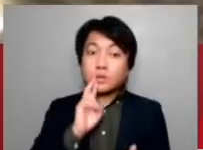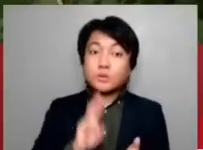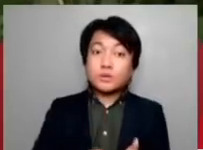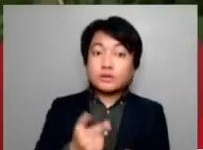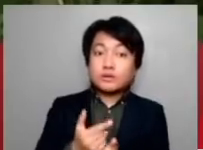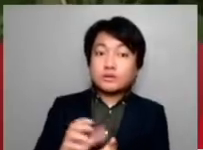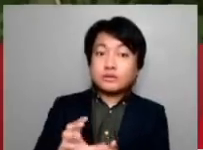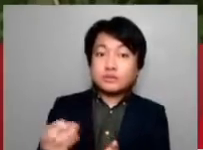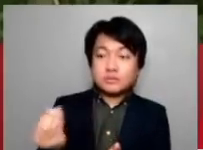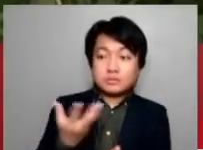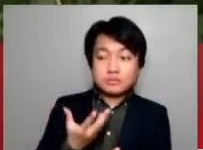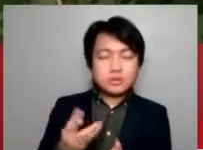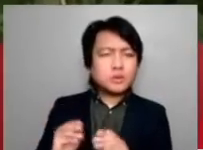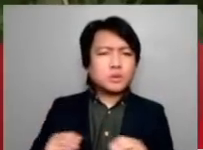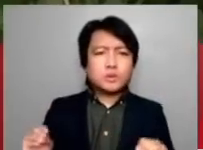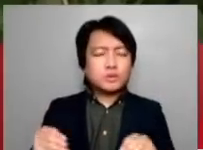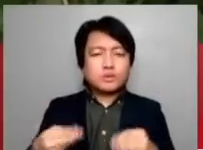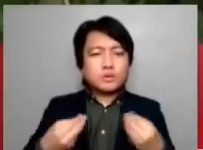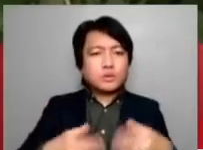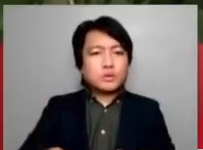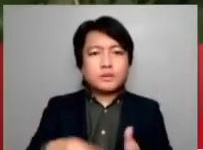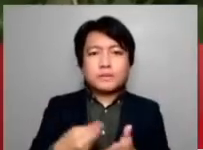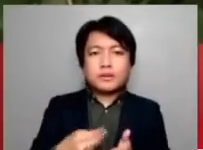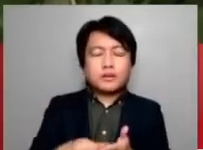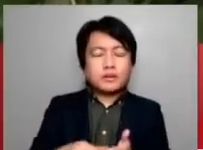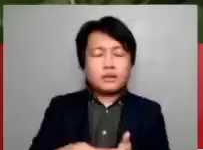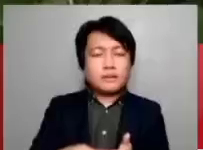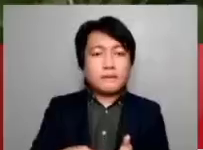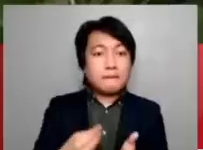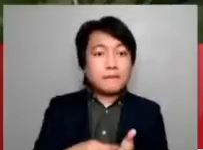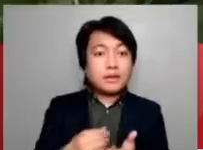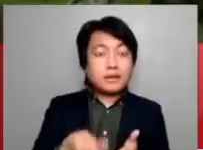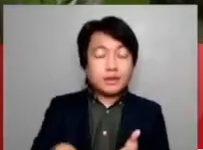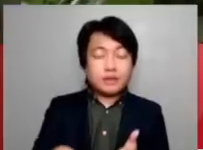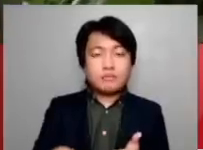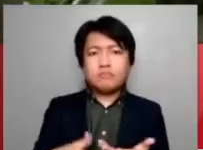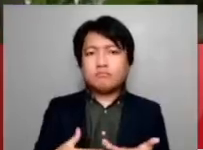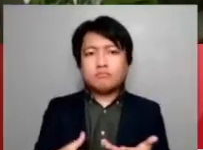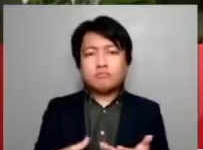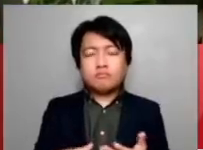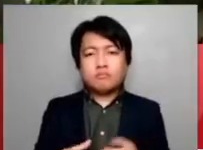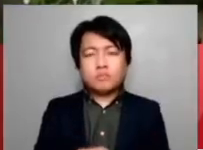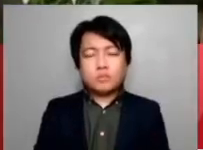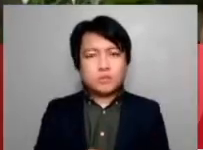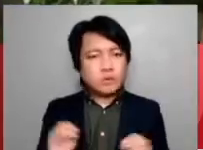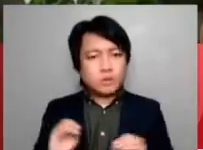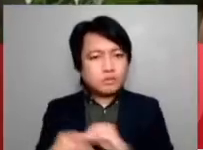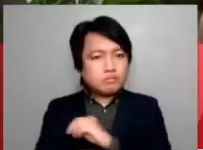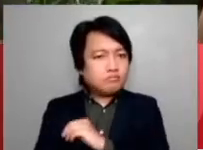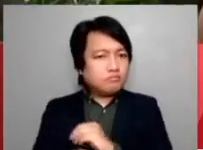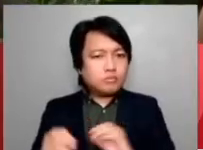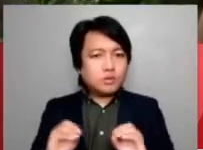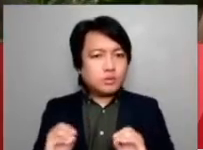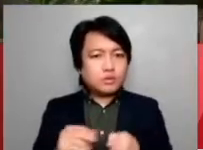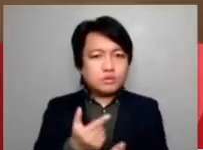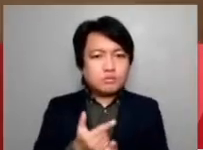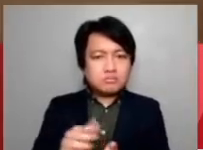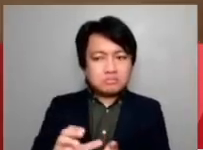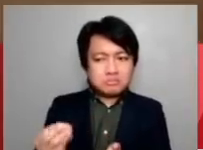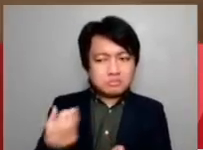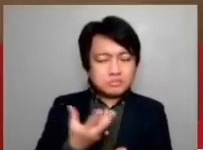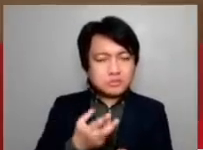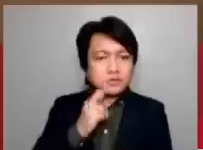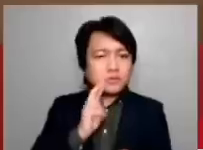nawawalang naibalik. From the end user side. From the end user side, lahat naman ng pera